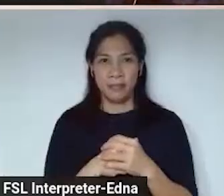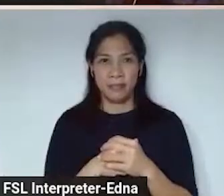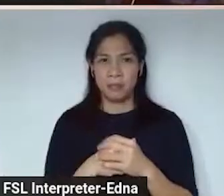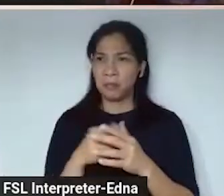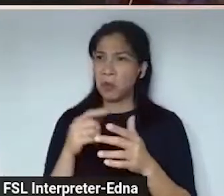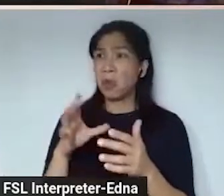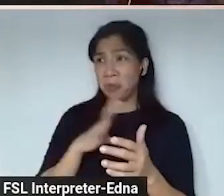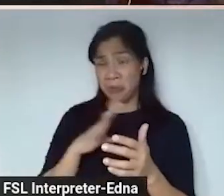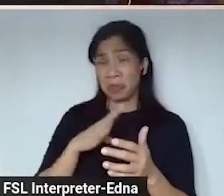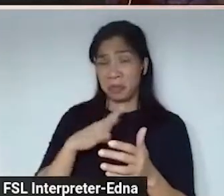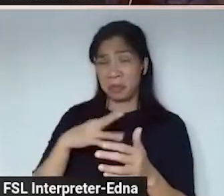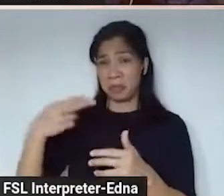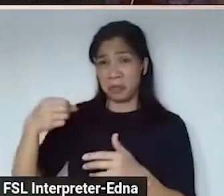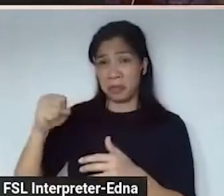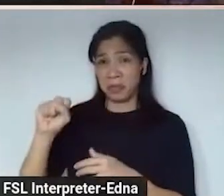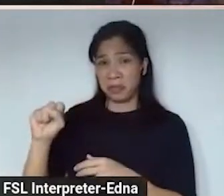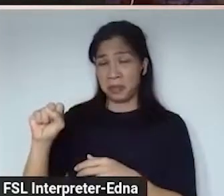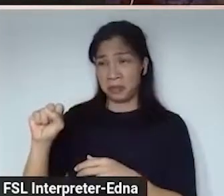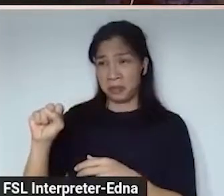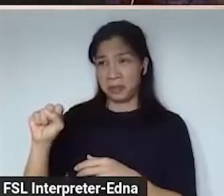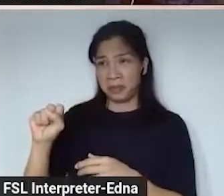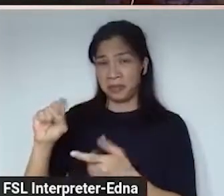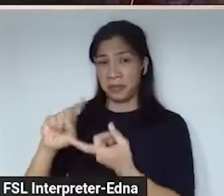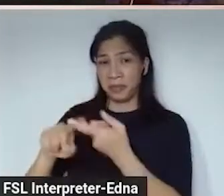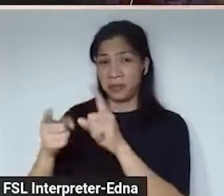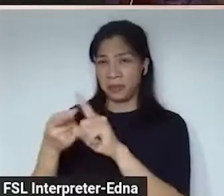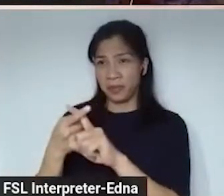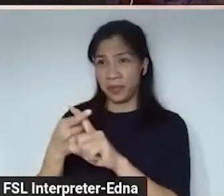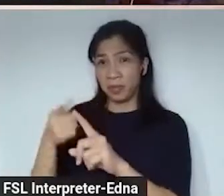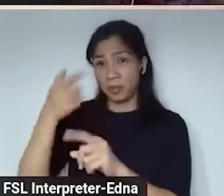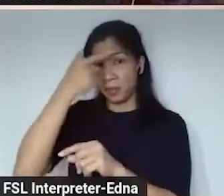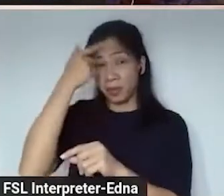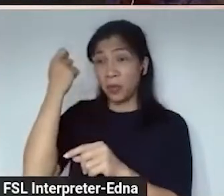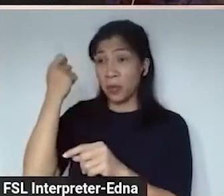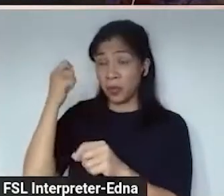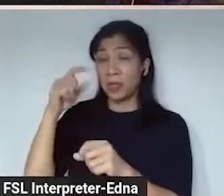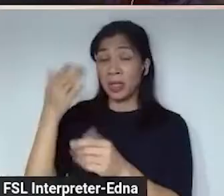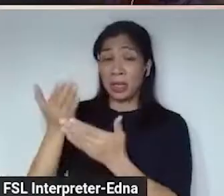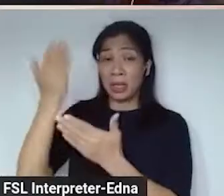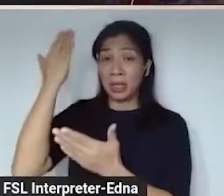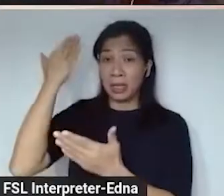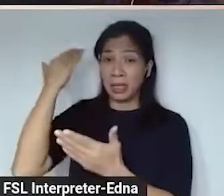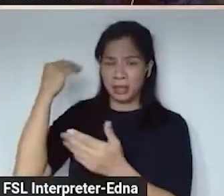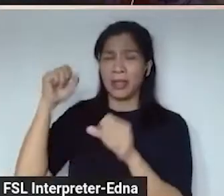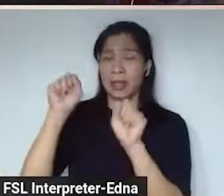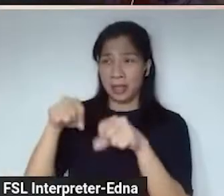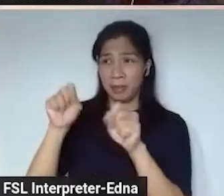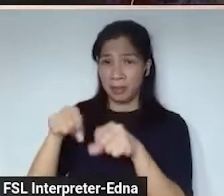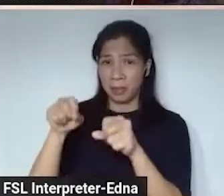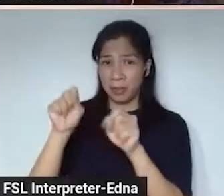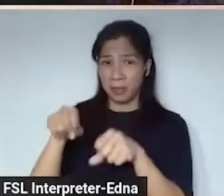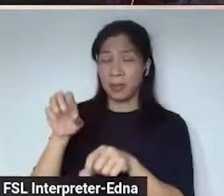kasi that time, nakakalakad pa rin naman ako talaga kasi at 16,